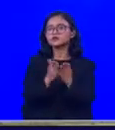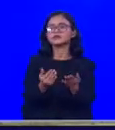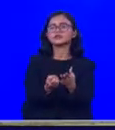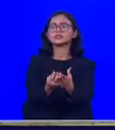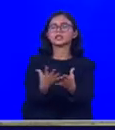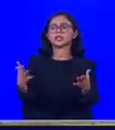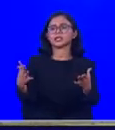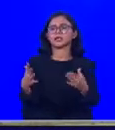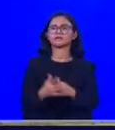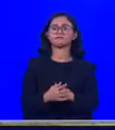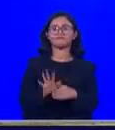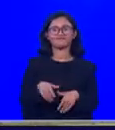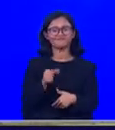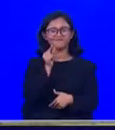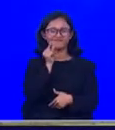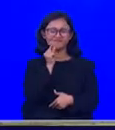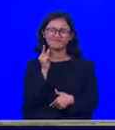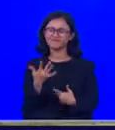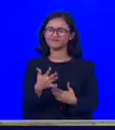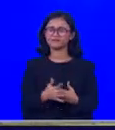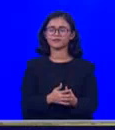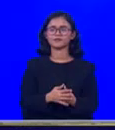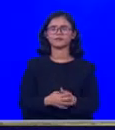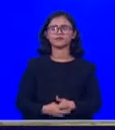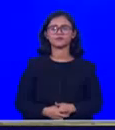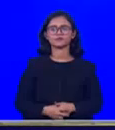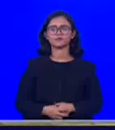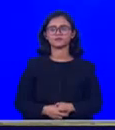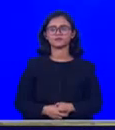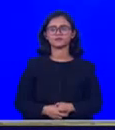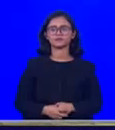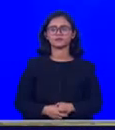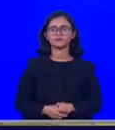Gimana? Unik kan fakta tentang popok? Dea Gita, Bagus Darmawan, melaporkan untuk Net.